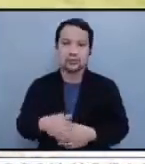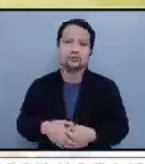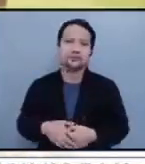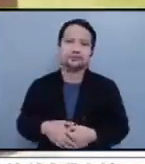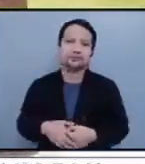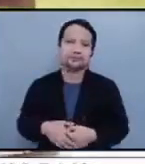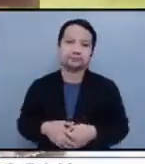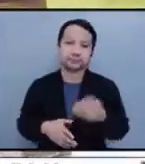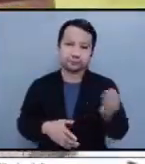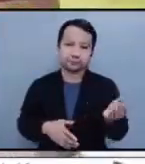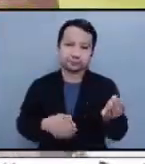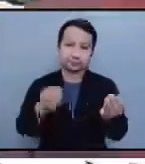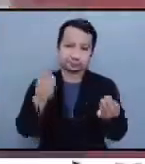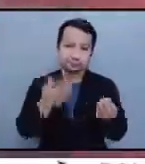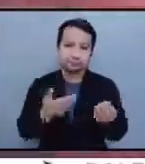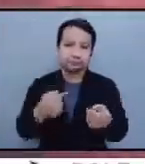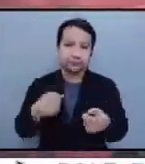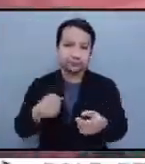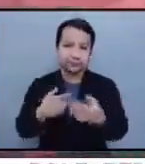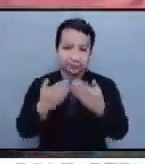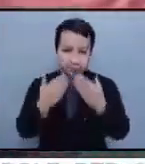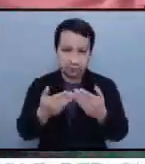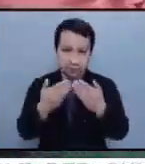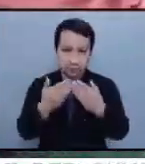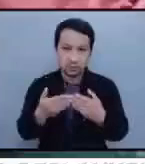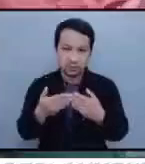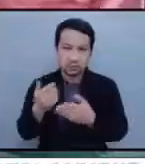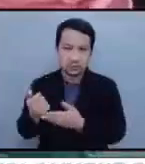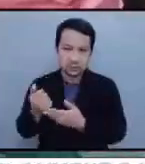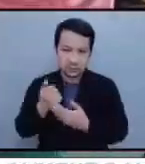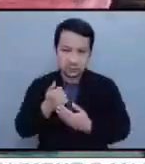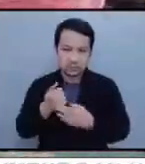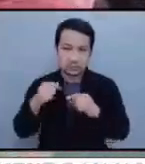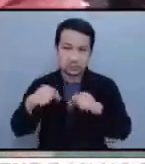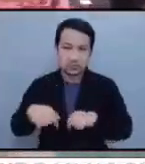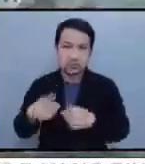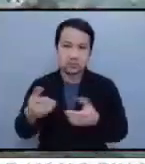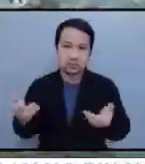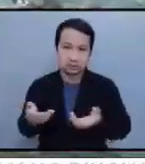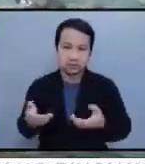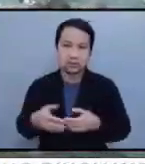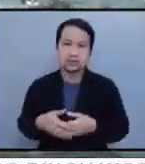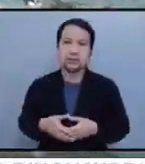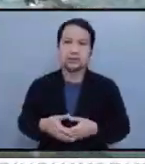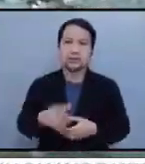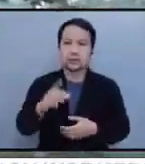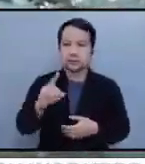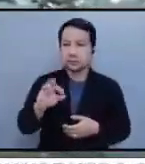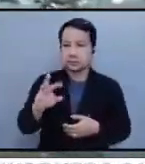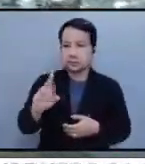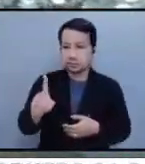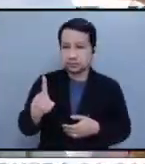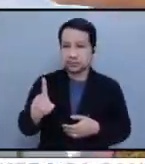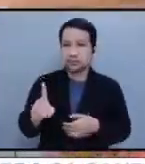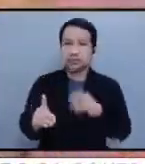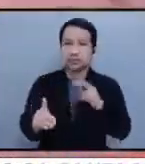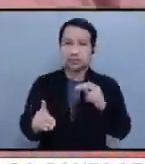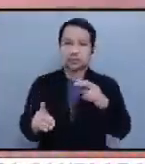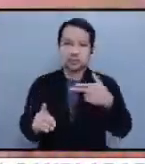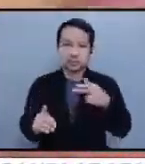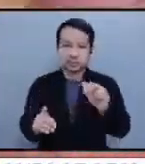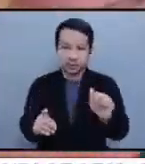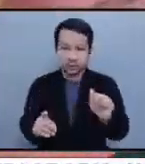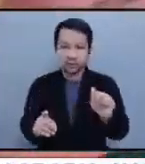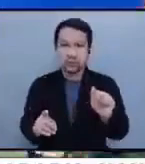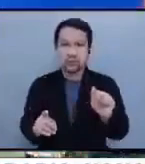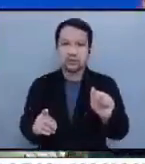gobyerno, papasalamat po ako na tutulungan nila kami dito. Sa WD, sa NHA, City Government ng